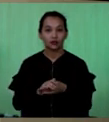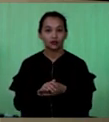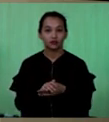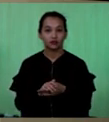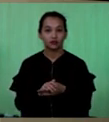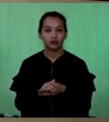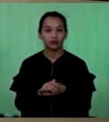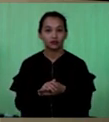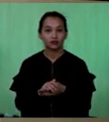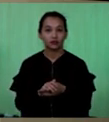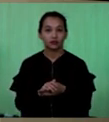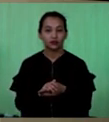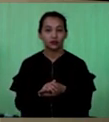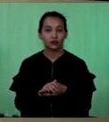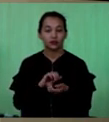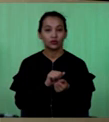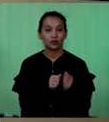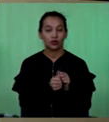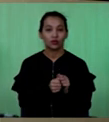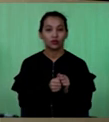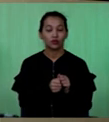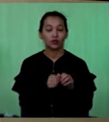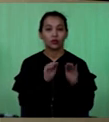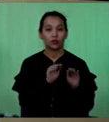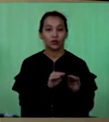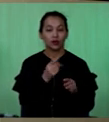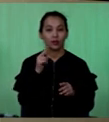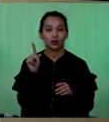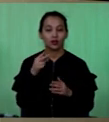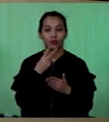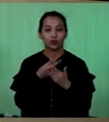unda strelkasi 1 kilogramni ko'rsatib turibdi.